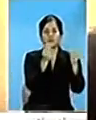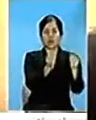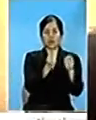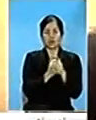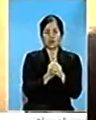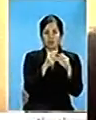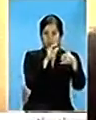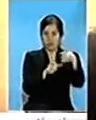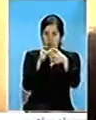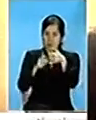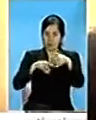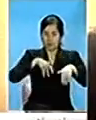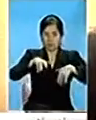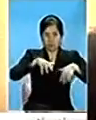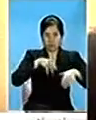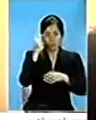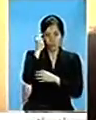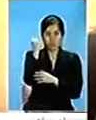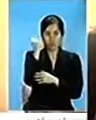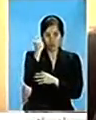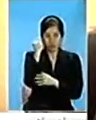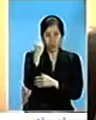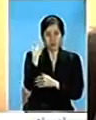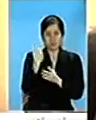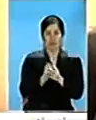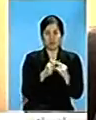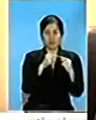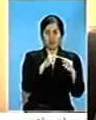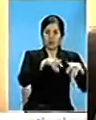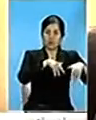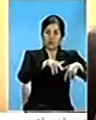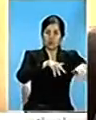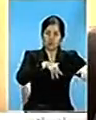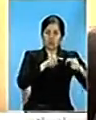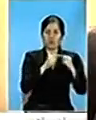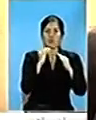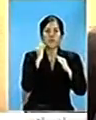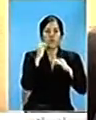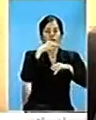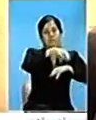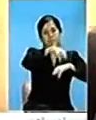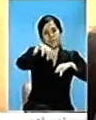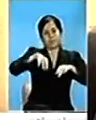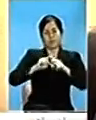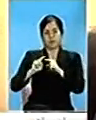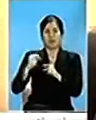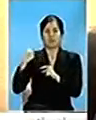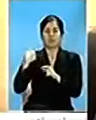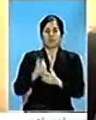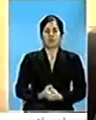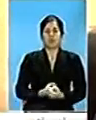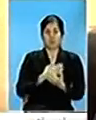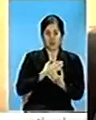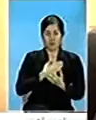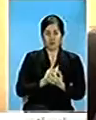ดขึ้นในชุมชนในพื้นที่หมู่บ้านสิ่งที่เราทำก็คือเราจะจัดเวทีเปิด